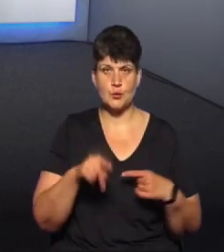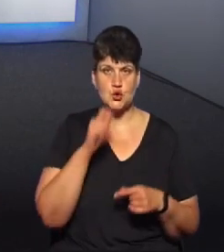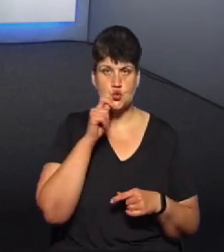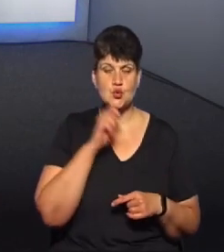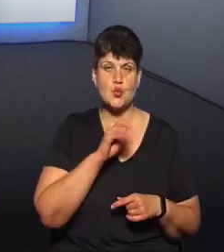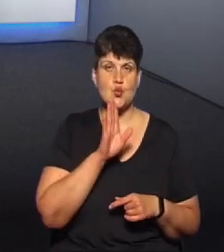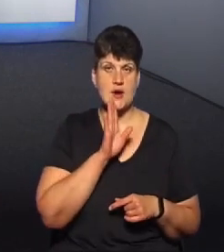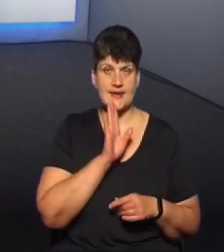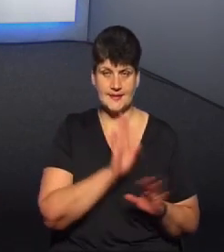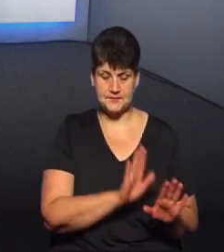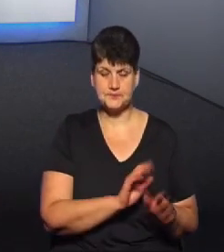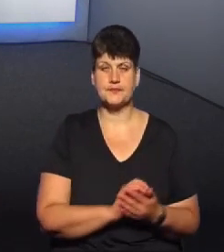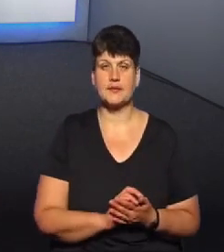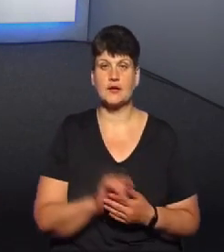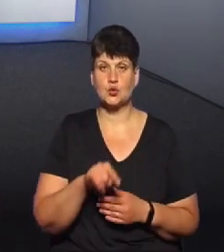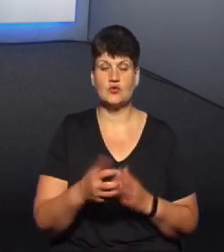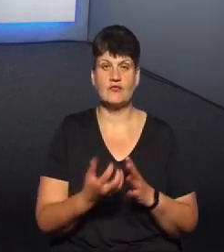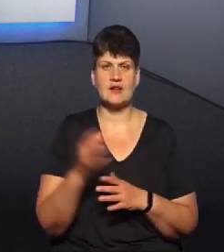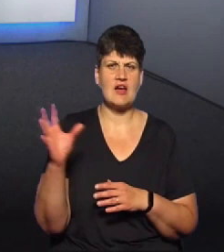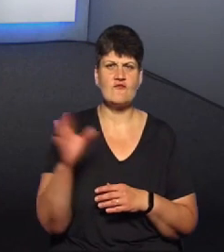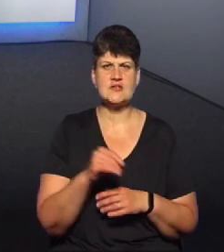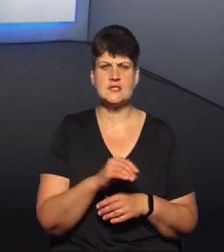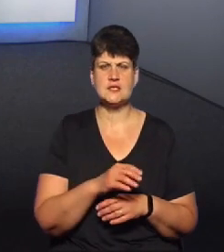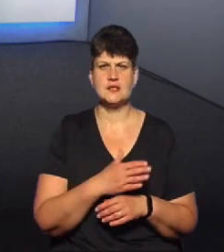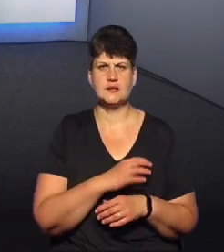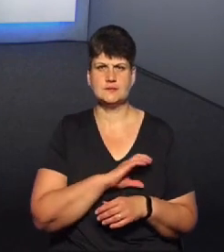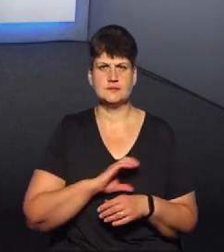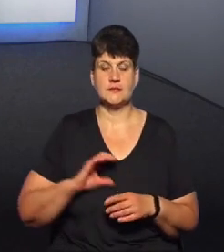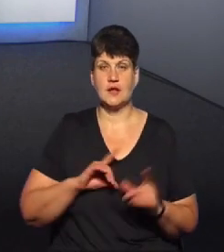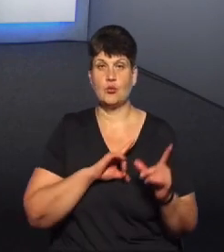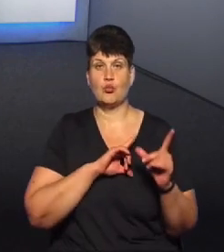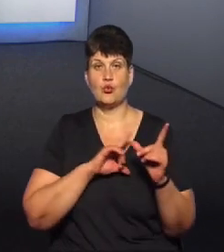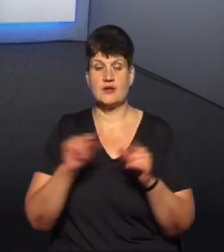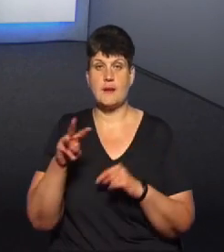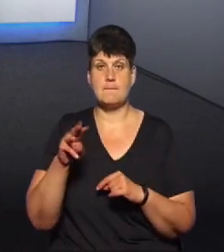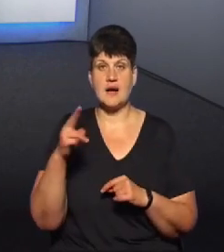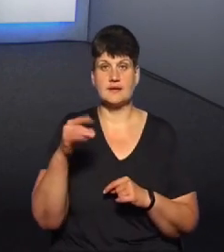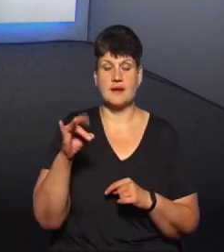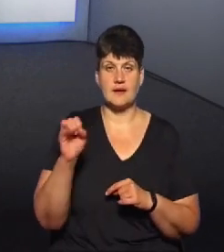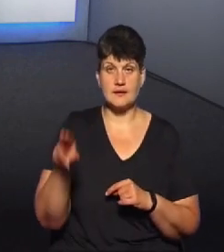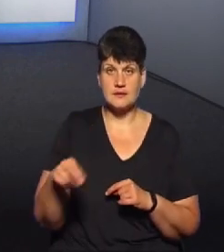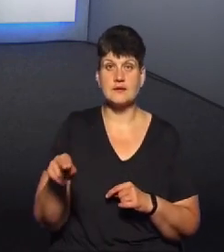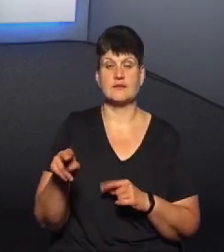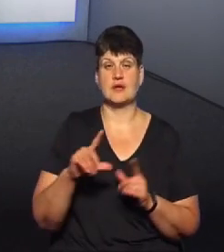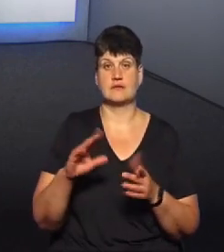Вона тут виграла всі титули і вона поїхала в Атлетіко Мадрид, її запросили, вона заключила контракт.